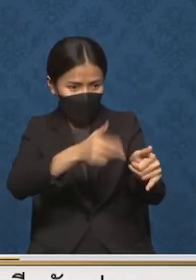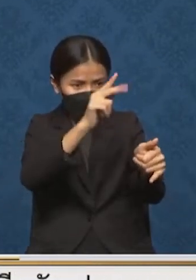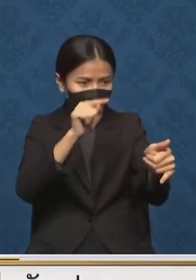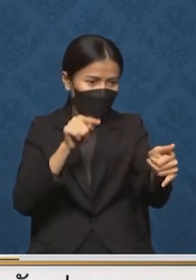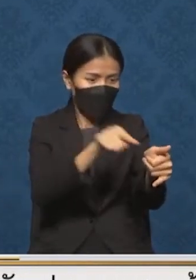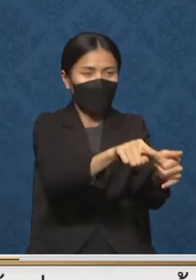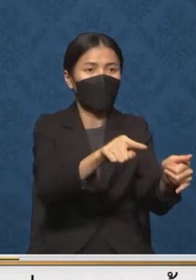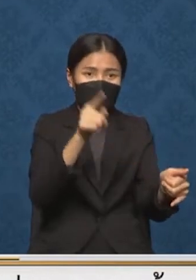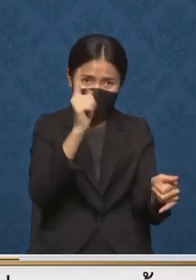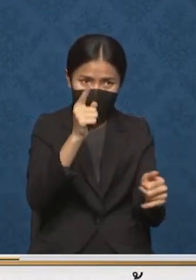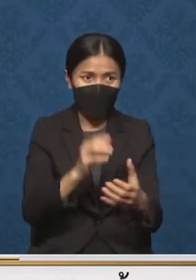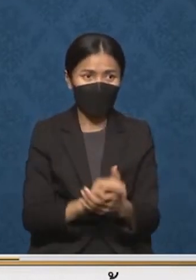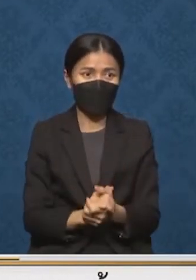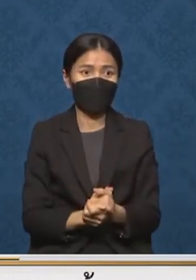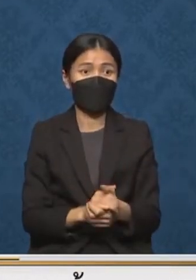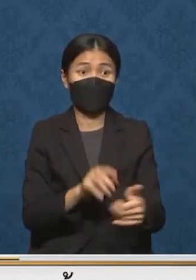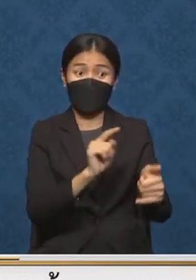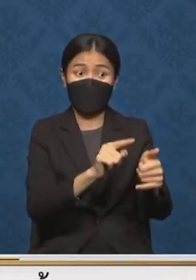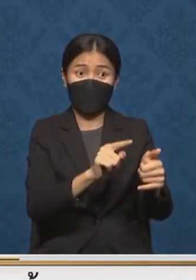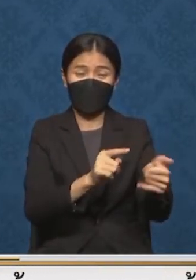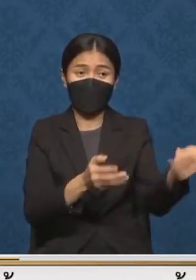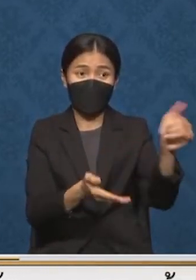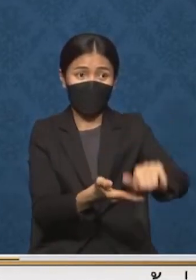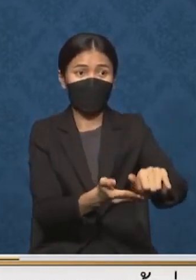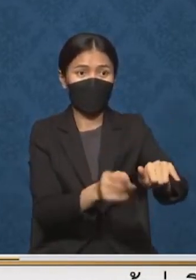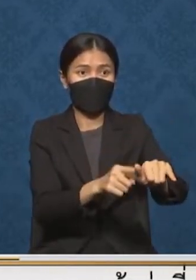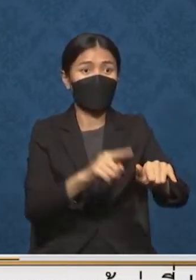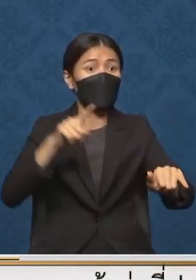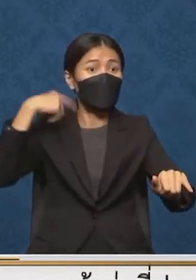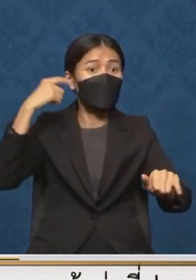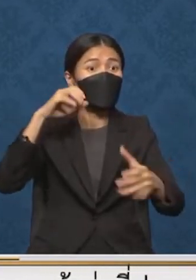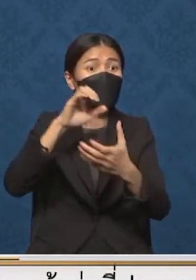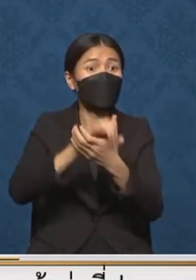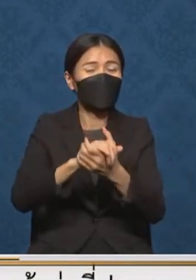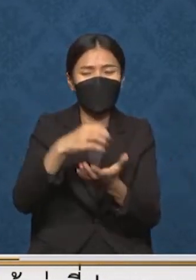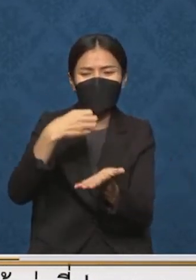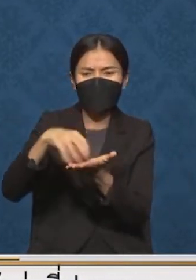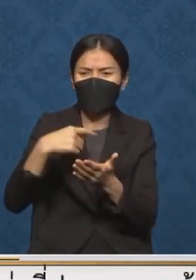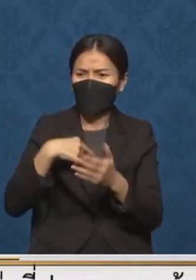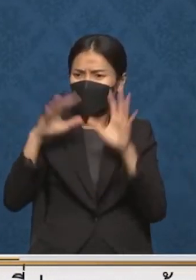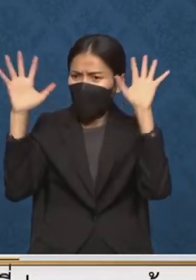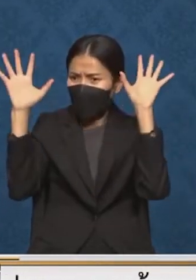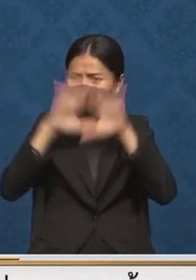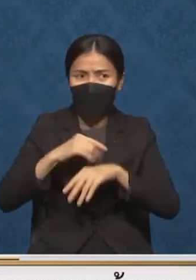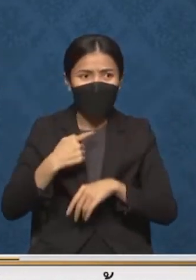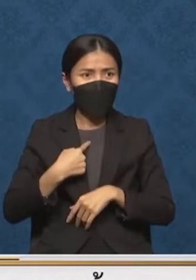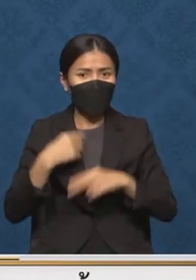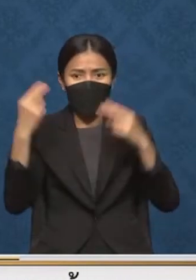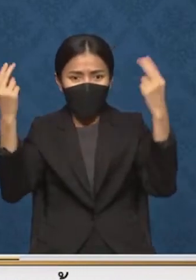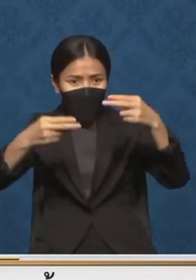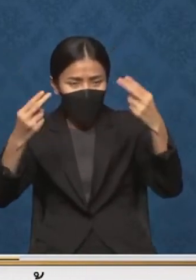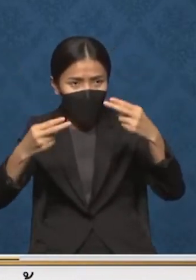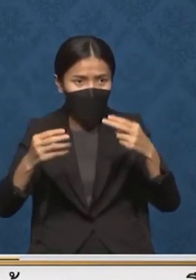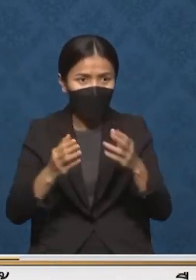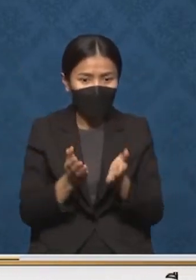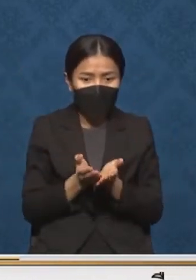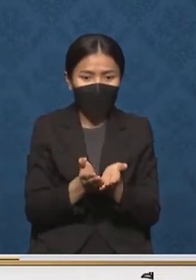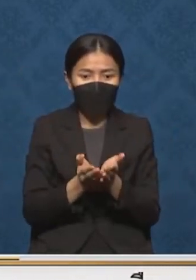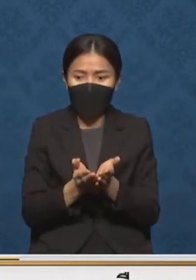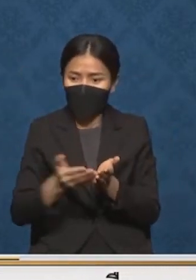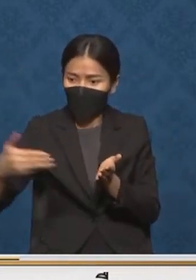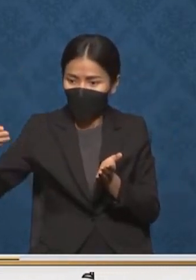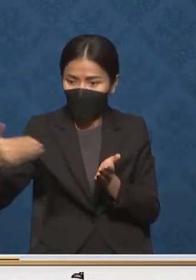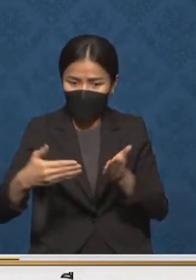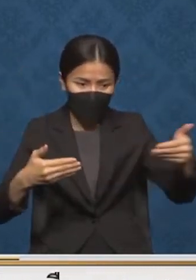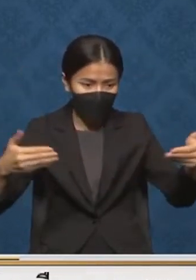พรรยาของชาประโมador England hairเยี่วกัอยู่ใสงคลาม ตอยกคterminเรืมารวมเป็ สิแล้็เสียงสากะสุไ prosec laughing